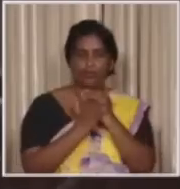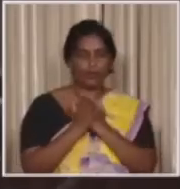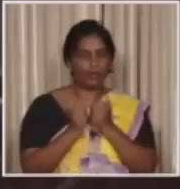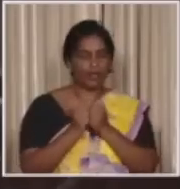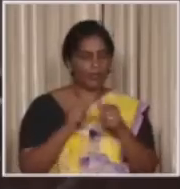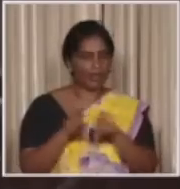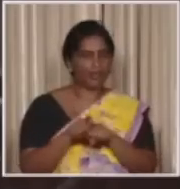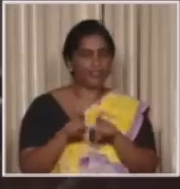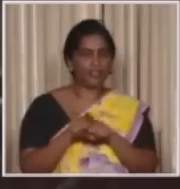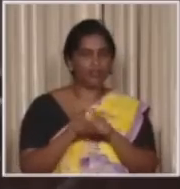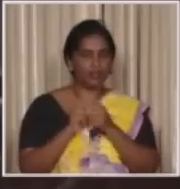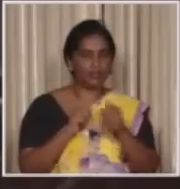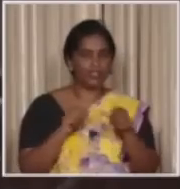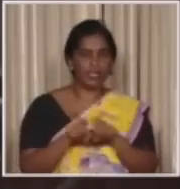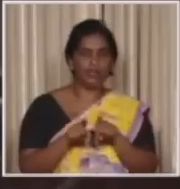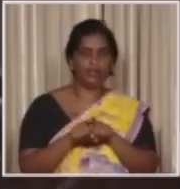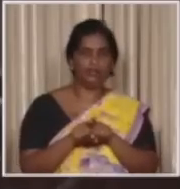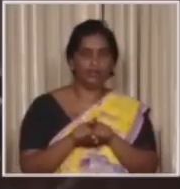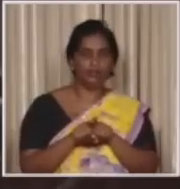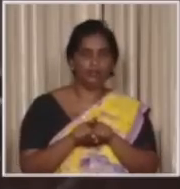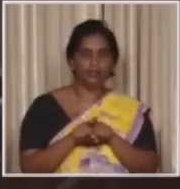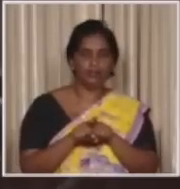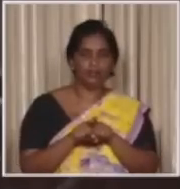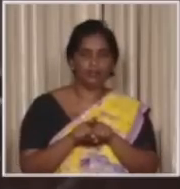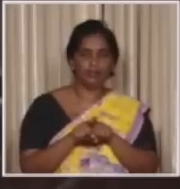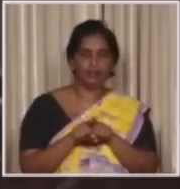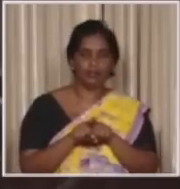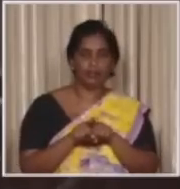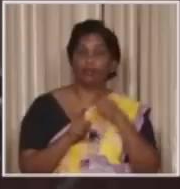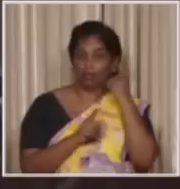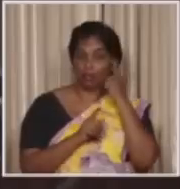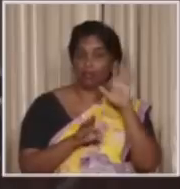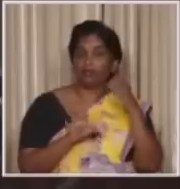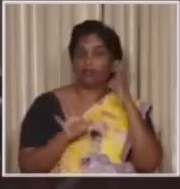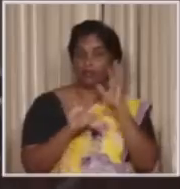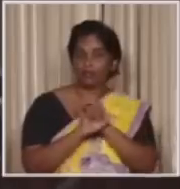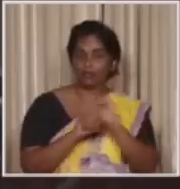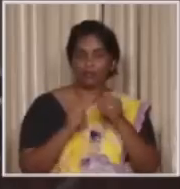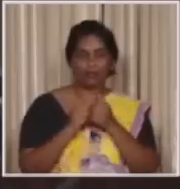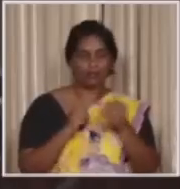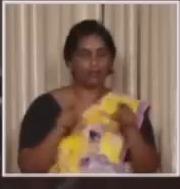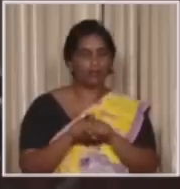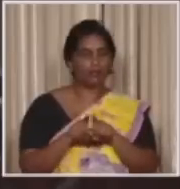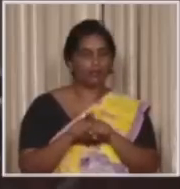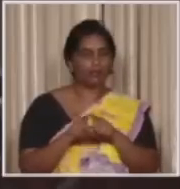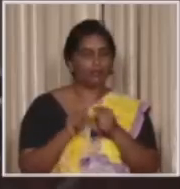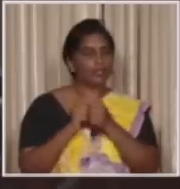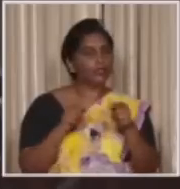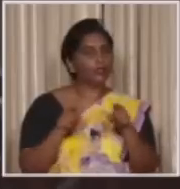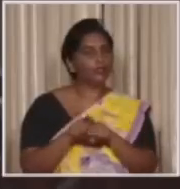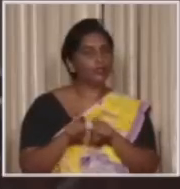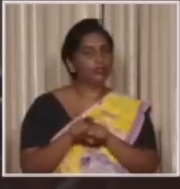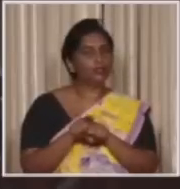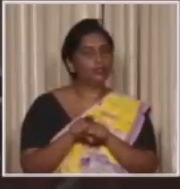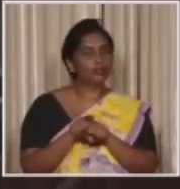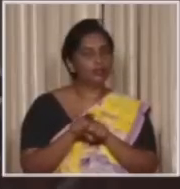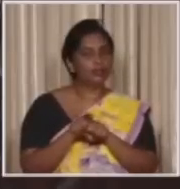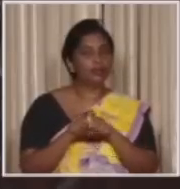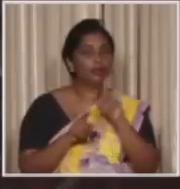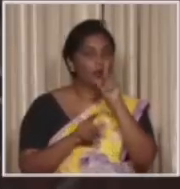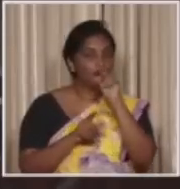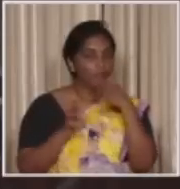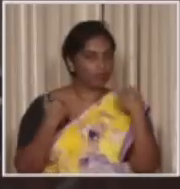කරනවා සමන් ඒකනායක මැතිතුමා මගේ මිත්‍රයෙක්, එතුමා දක්ෂයෙක්. හැබැයි එතුමාගේ මේ ප්‍රකාශය අපේ ස්ථාවර නියෝග 111